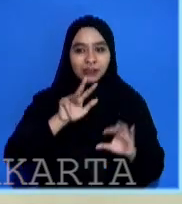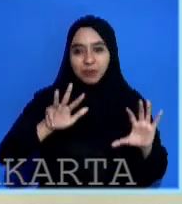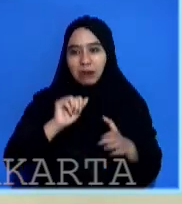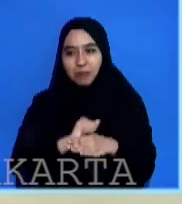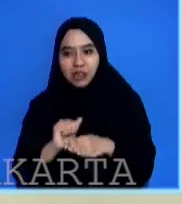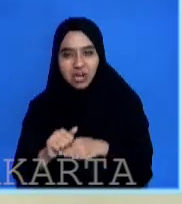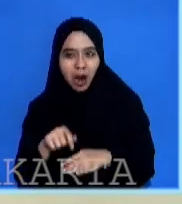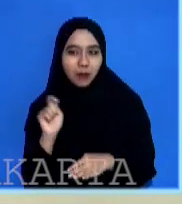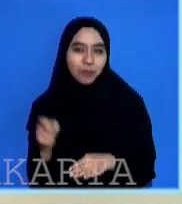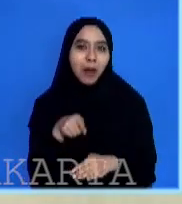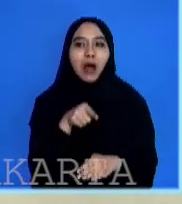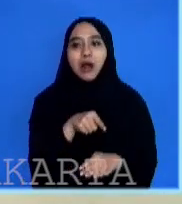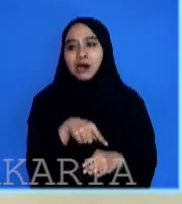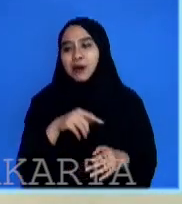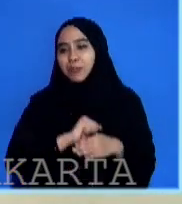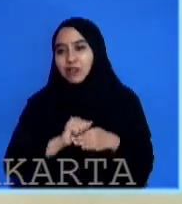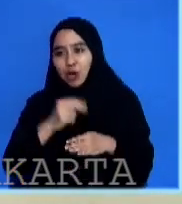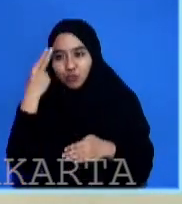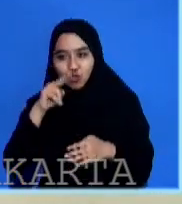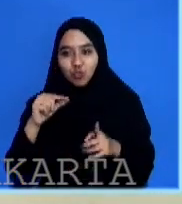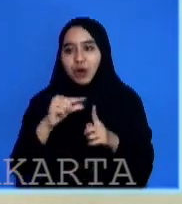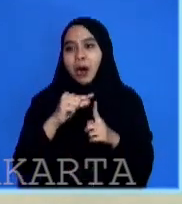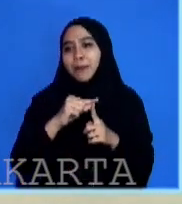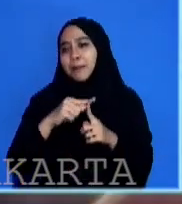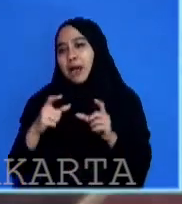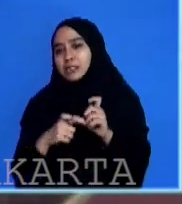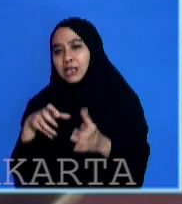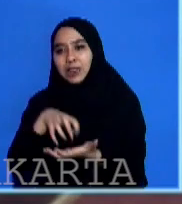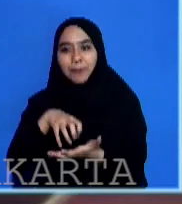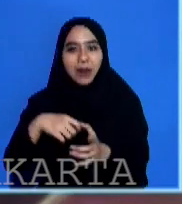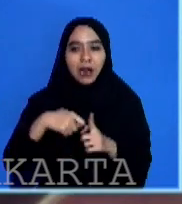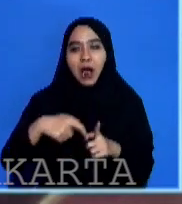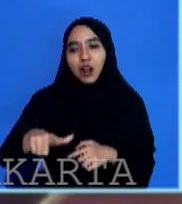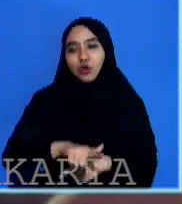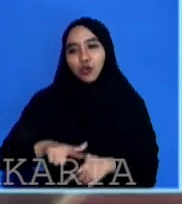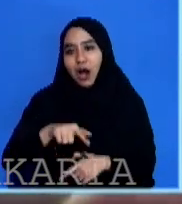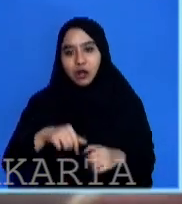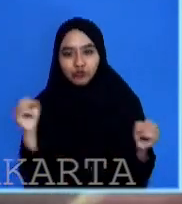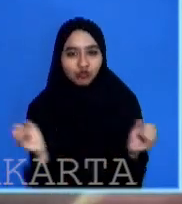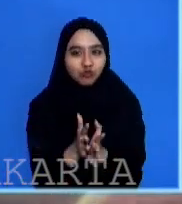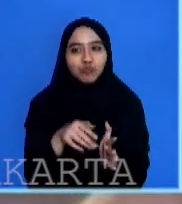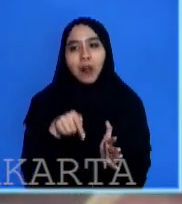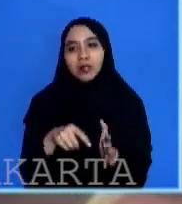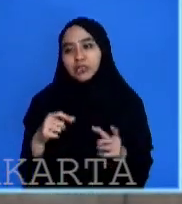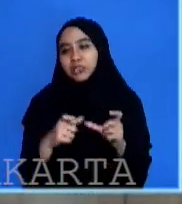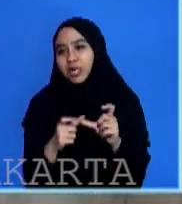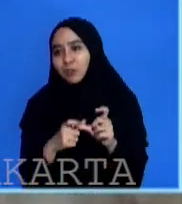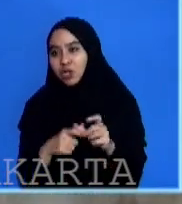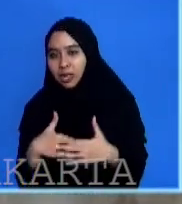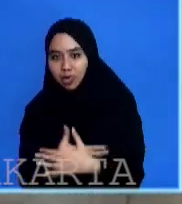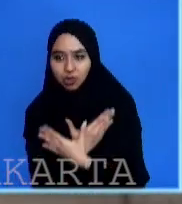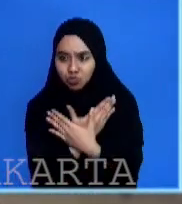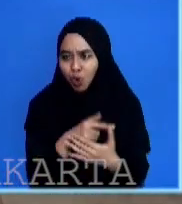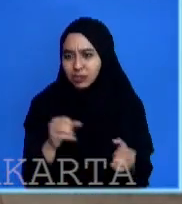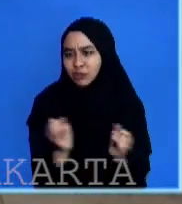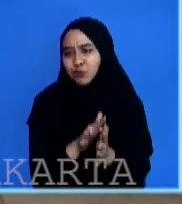bimte KPPS di masing-masing eh Kalurahan total petugas KPPS kapanewan sabtosari berjumlah